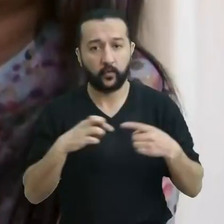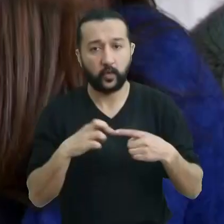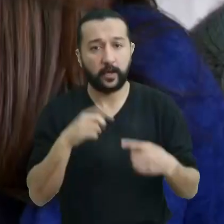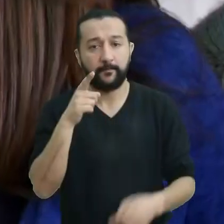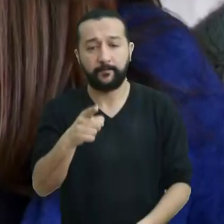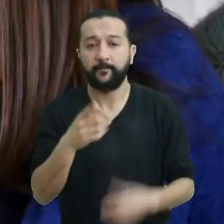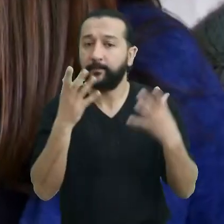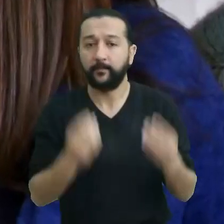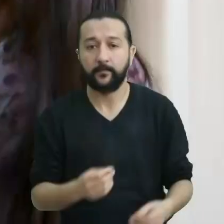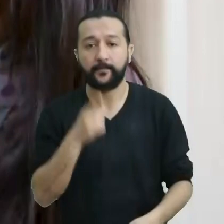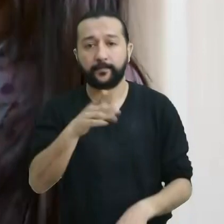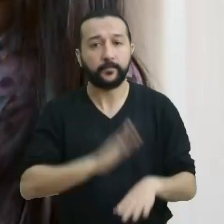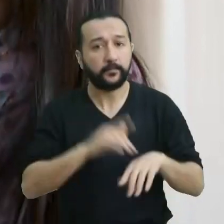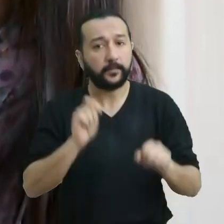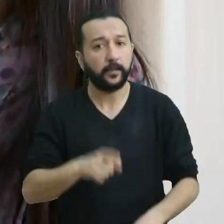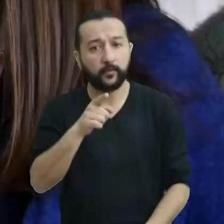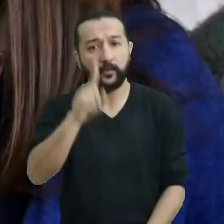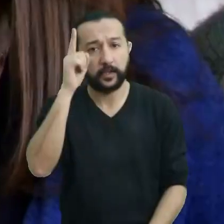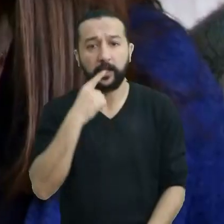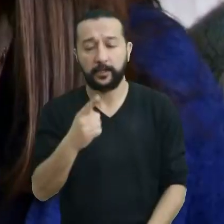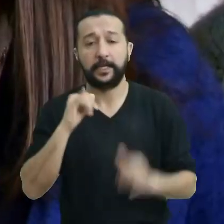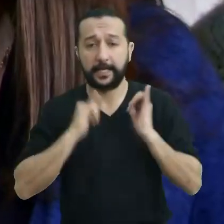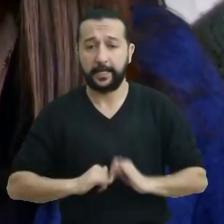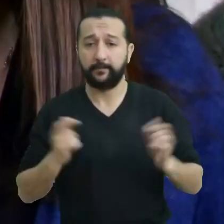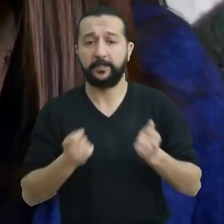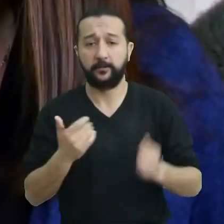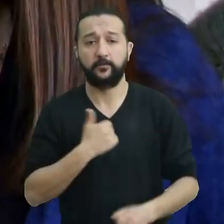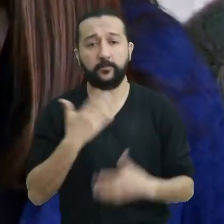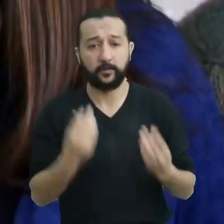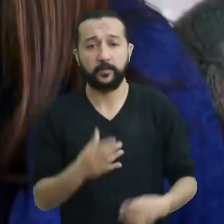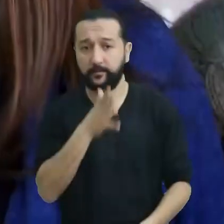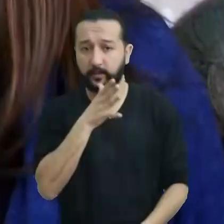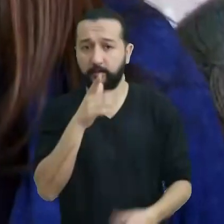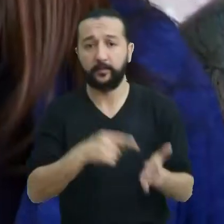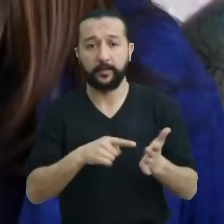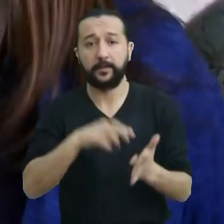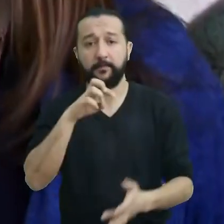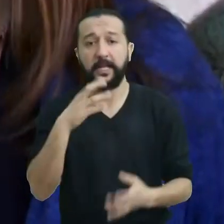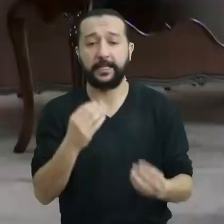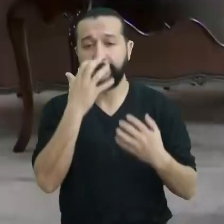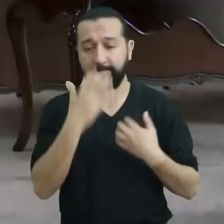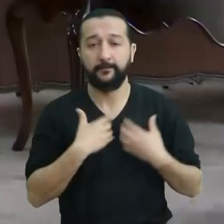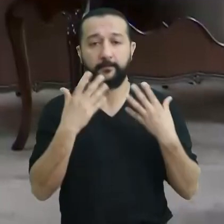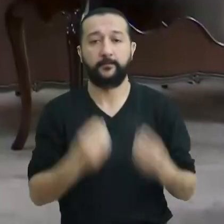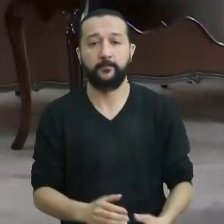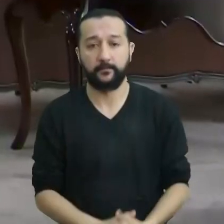Rüyam? Sen ne yapıyorsun Allah aşkına? Rahatlamaya çalışıyorum hayatım, biliyorsun bana sadece pırlantam iyi geliyor.